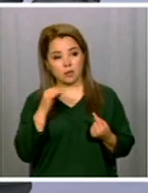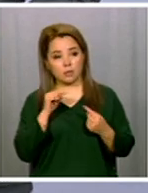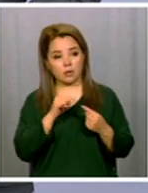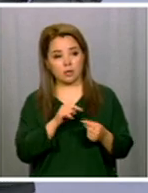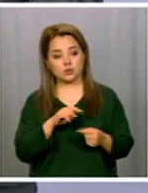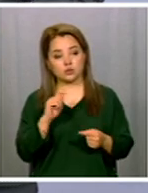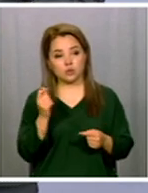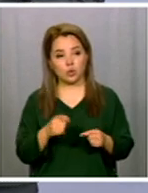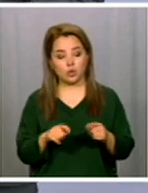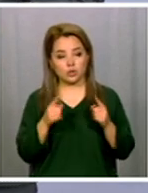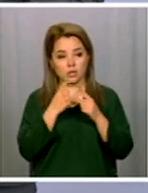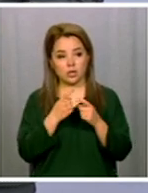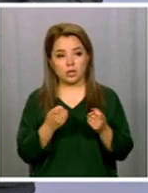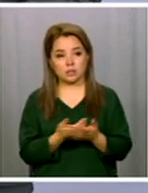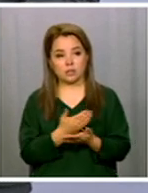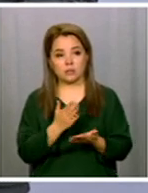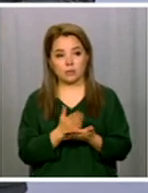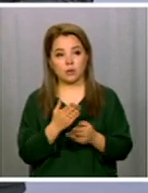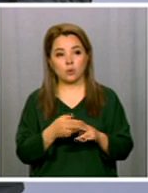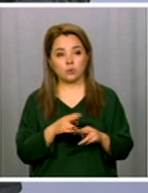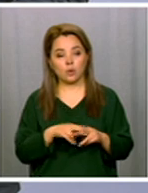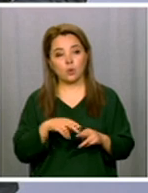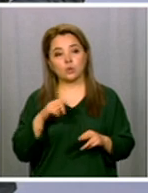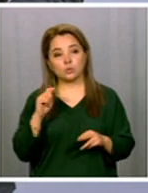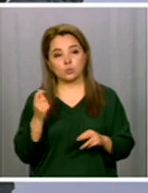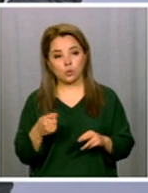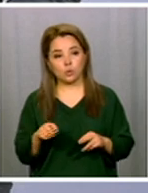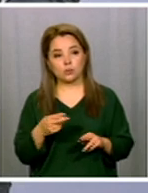жариялады. Және бұл соғыс жалпы